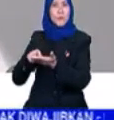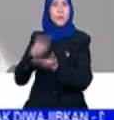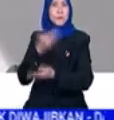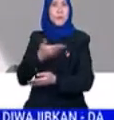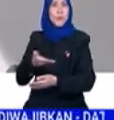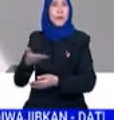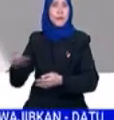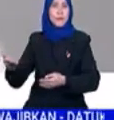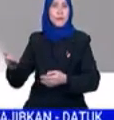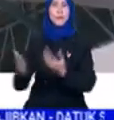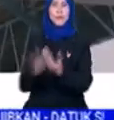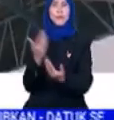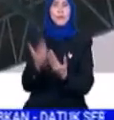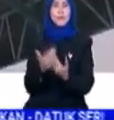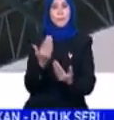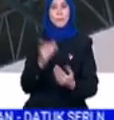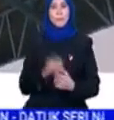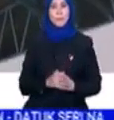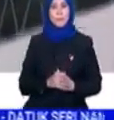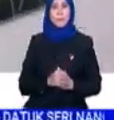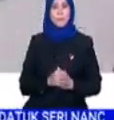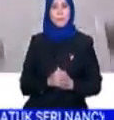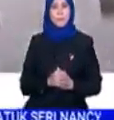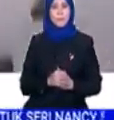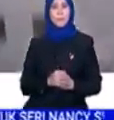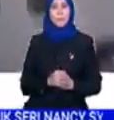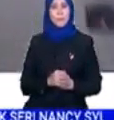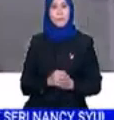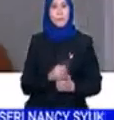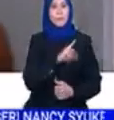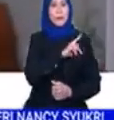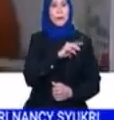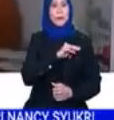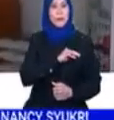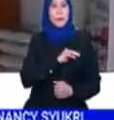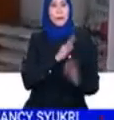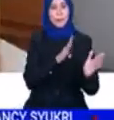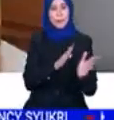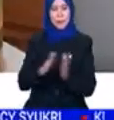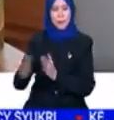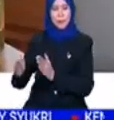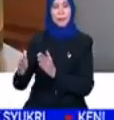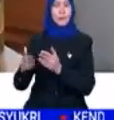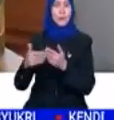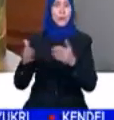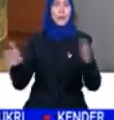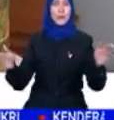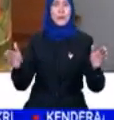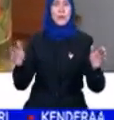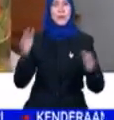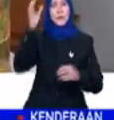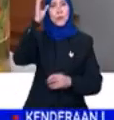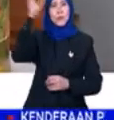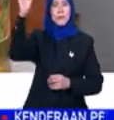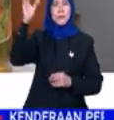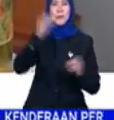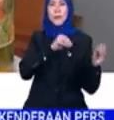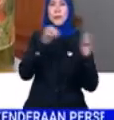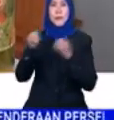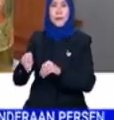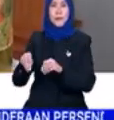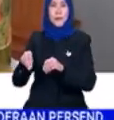Woi amat dengan lebih mudah Kementerian curut merancang memperluas konsep hijrah warohmah